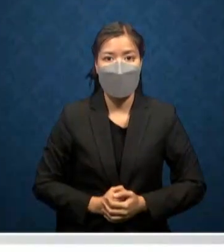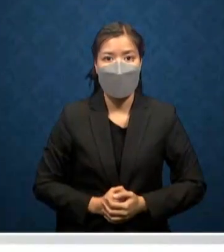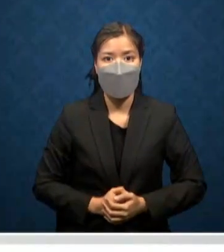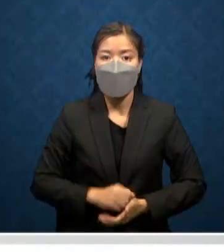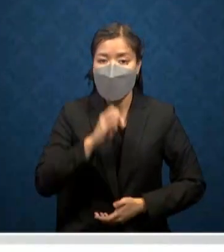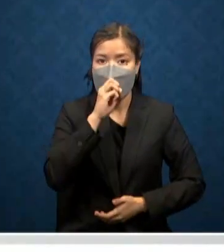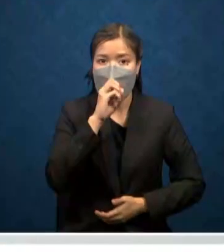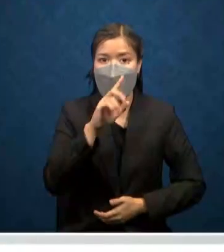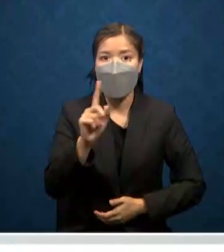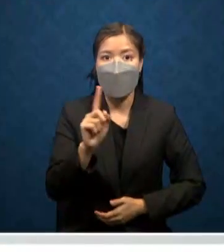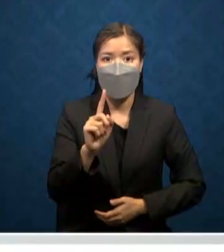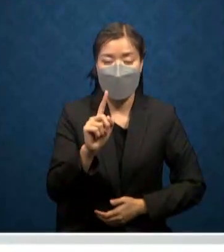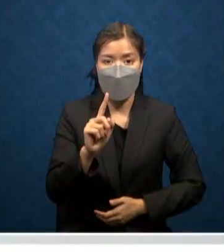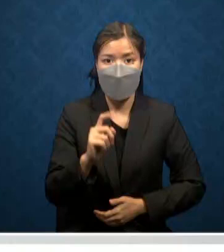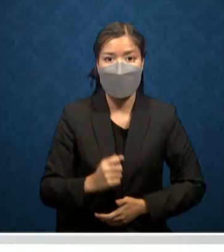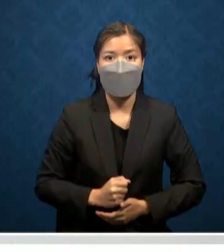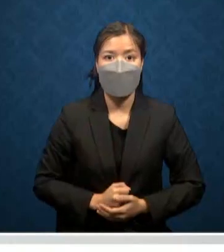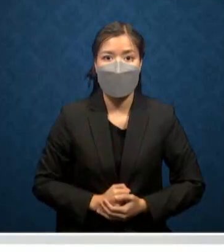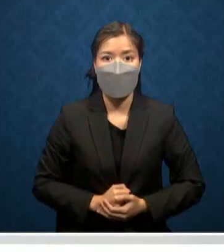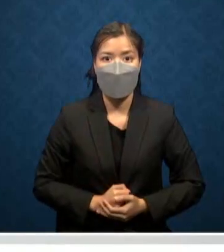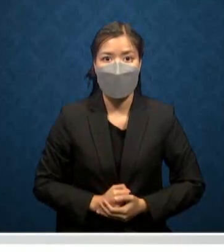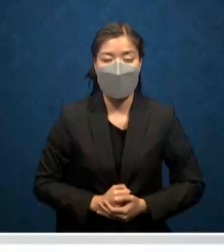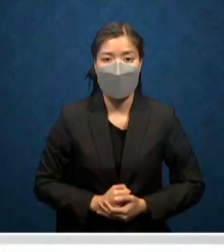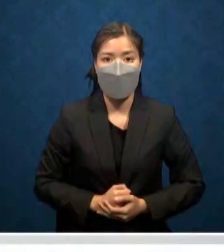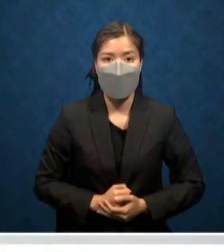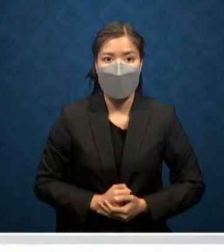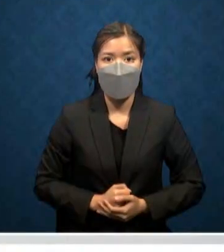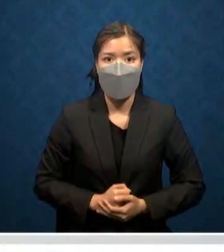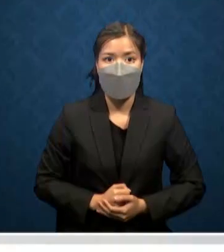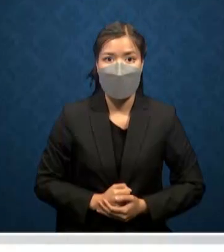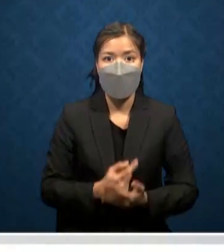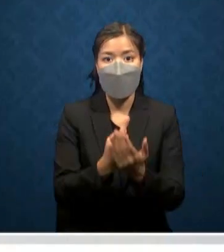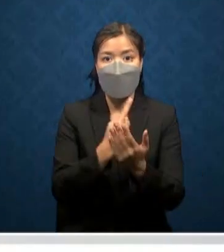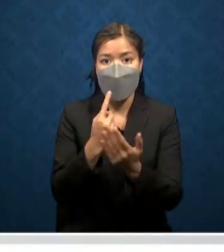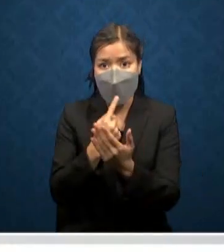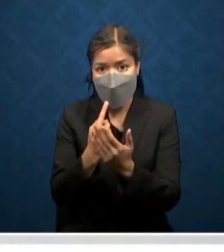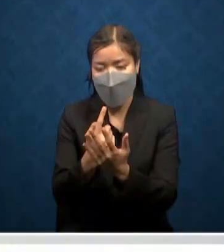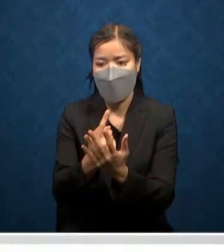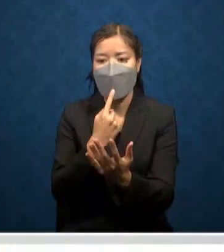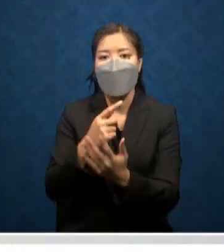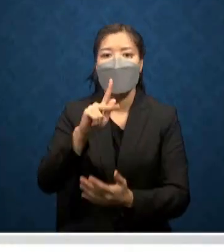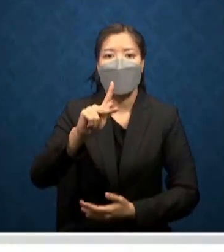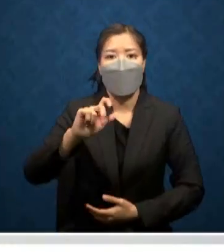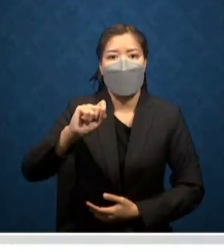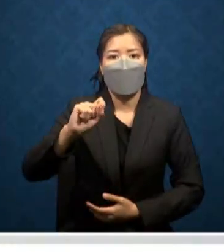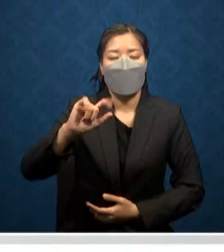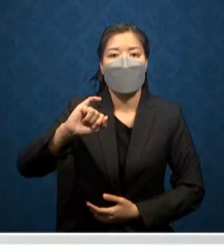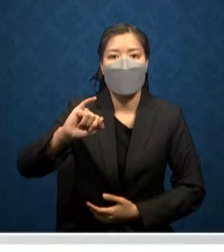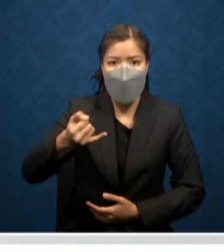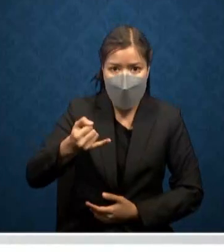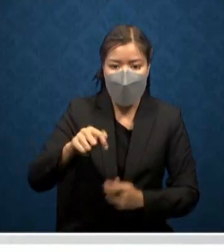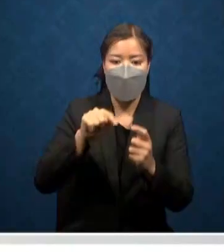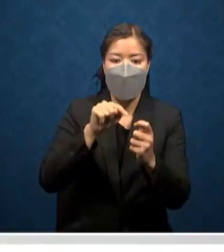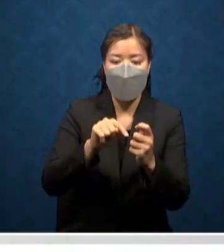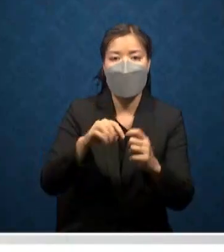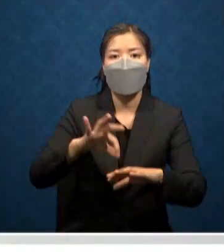ครับว่าในการเพิ่มองค์ประกอบนี้นะครับในส่วนของผู้แทนก.ค.ศจอหรือผู้แทนในอำเภอ